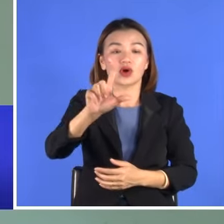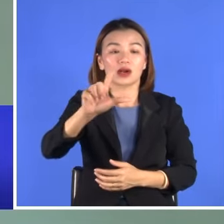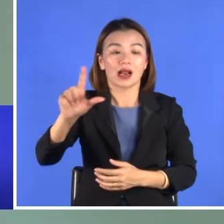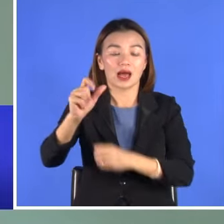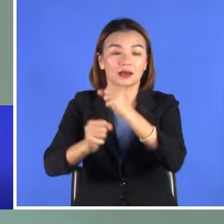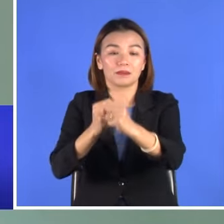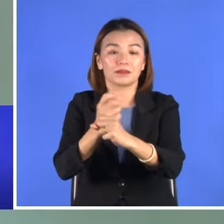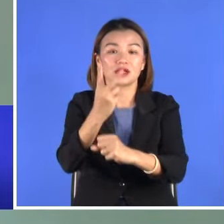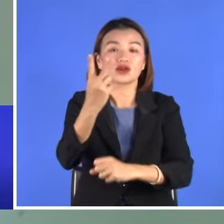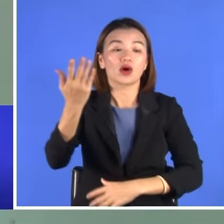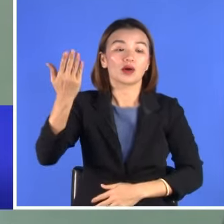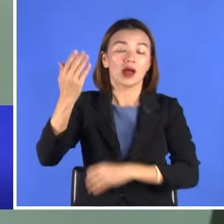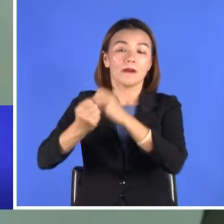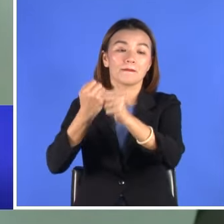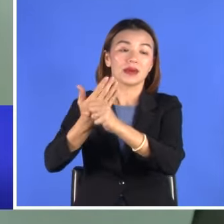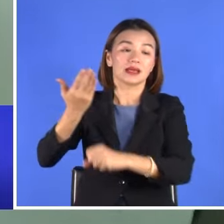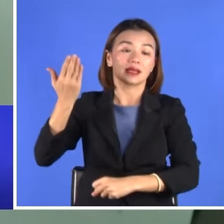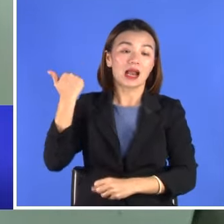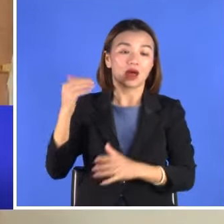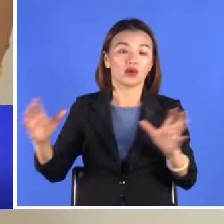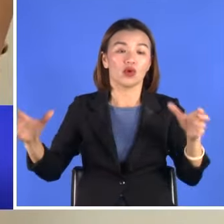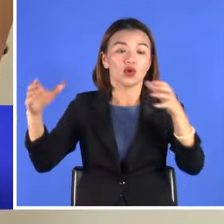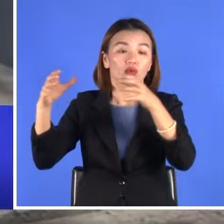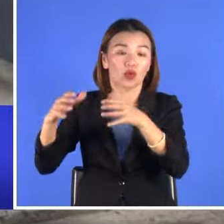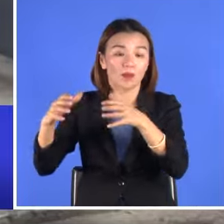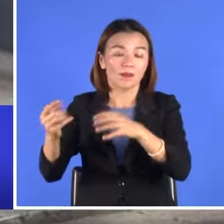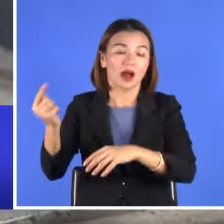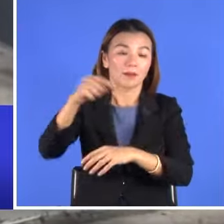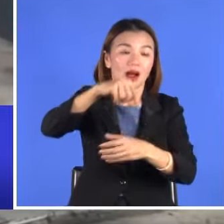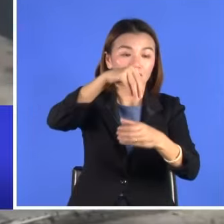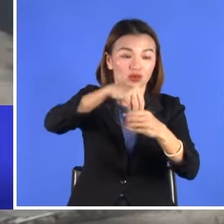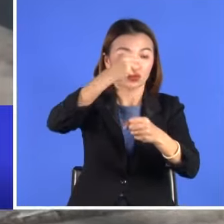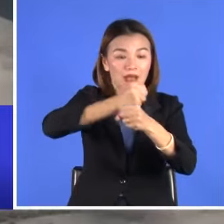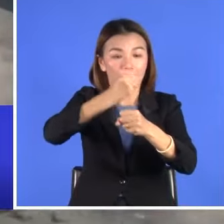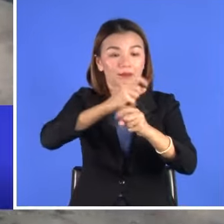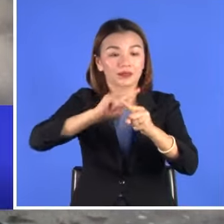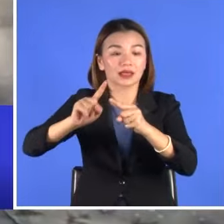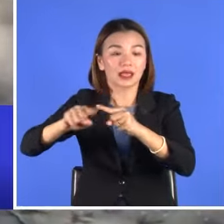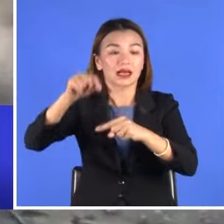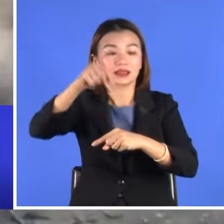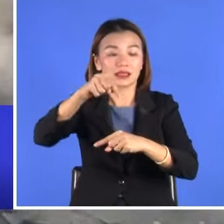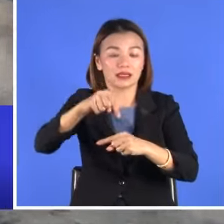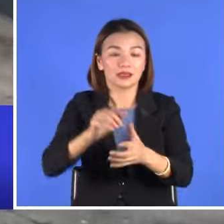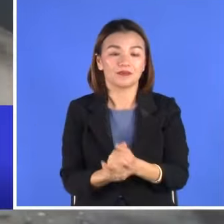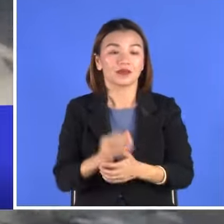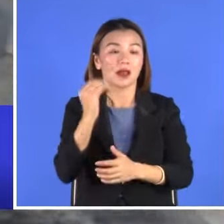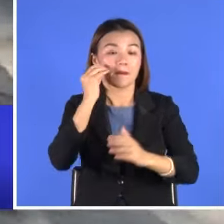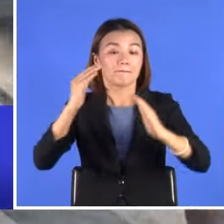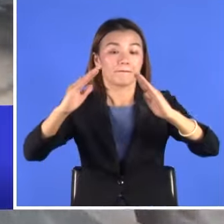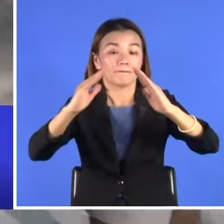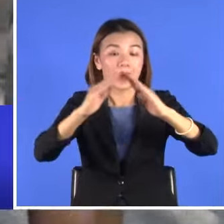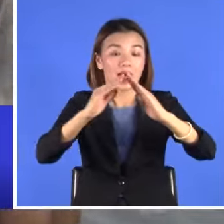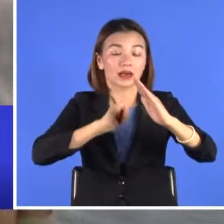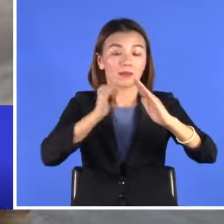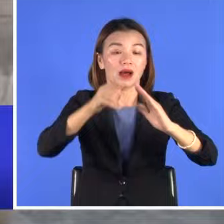จะไว้พักผ่อนบ้างหรือแ้กทีมงานอกนเนี่ยนะคะมาใช้งานที่นี่บ้างล่าสุดที่มาใช้งานบ้านนี้ก็เมื่อ